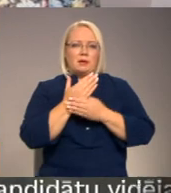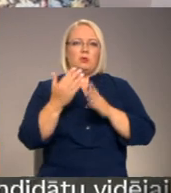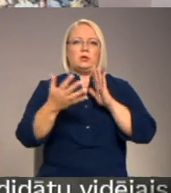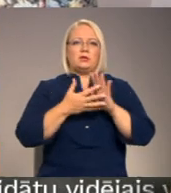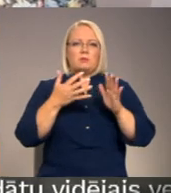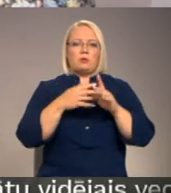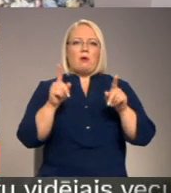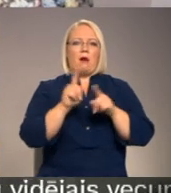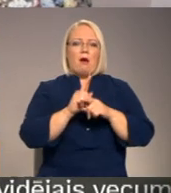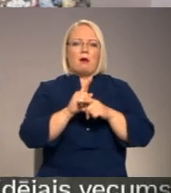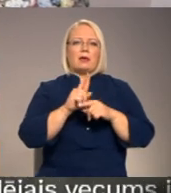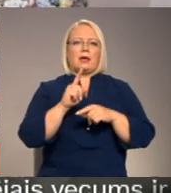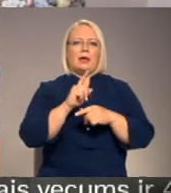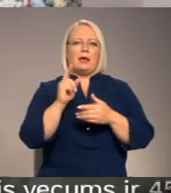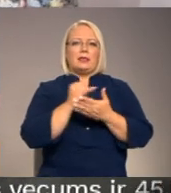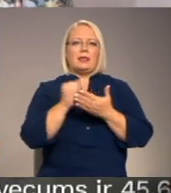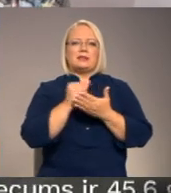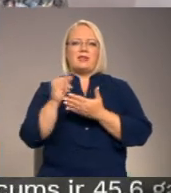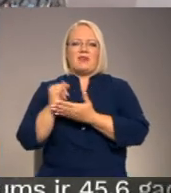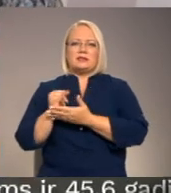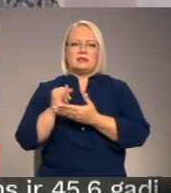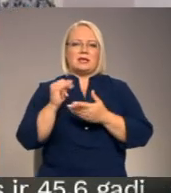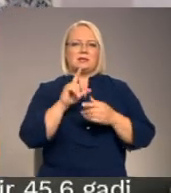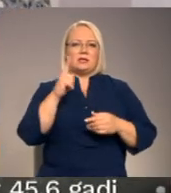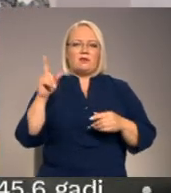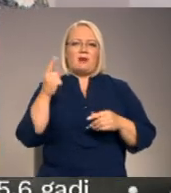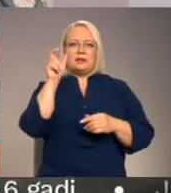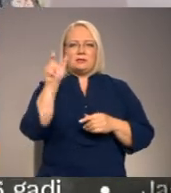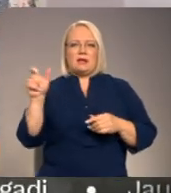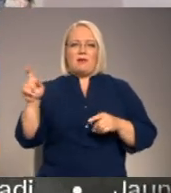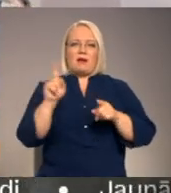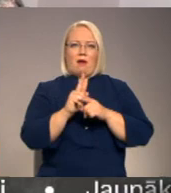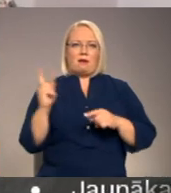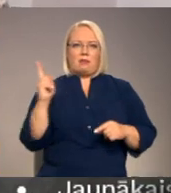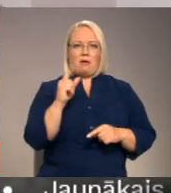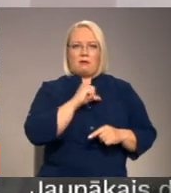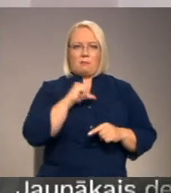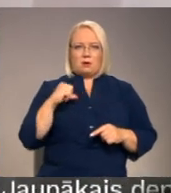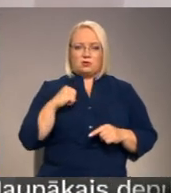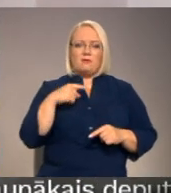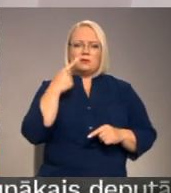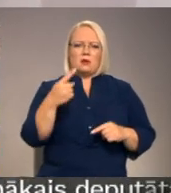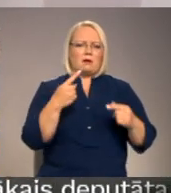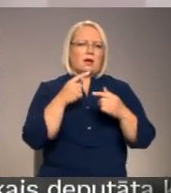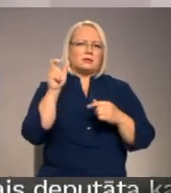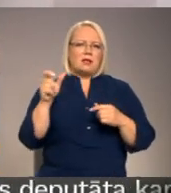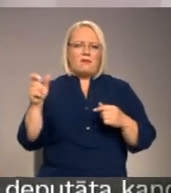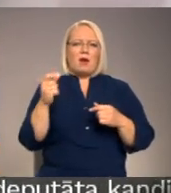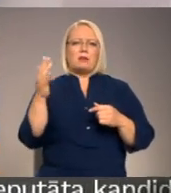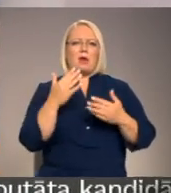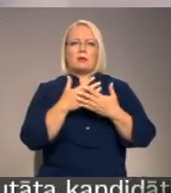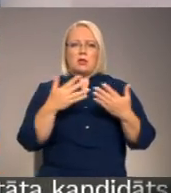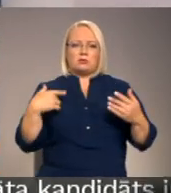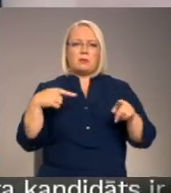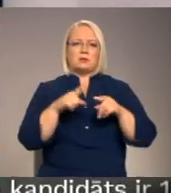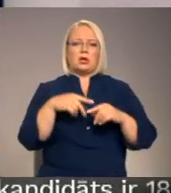izmantojat plaši arī dezinfekcijas līdzekļus. Kā nāk vēlētāji arī ar saviem individuālajiem aizsardzības līdzekļiem? Dažādi, bet mums arī mēs dodam viņiem. Mums